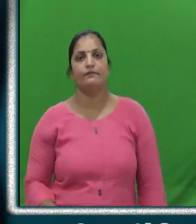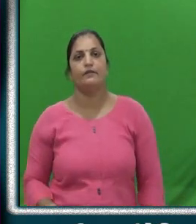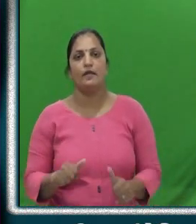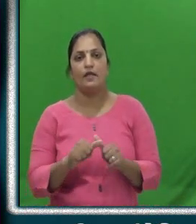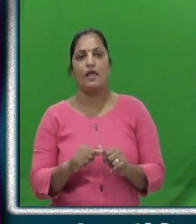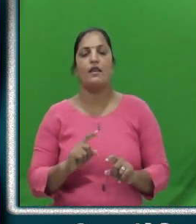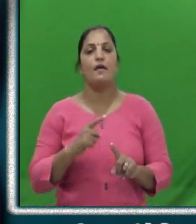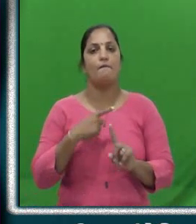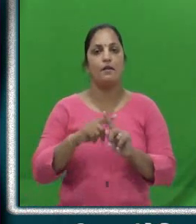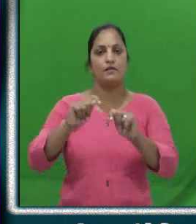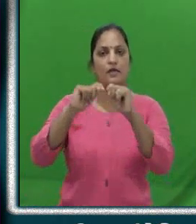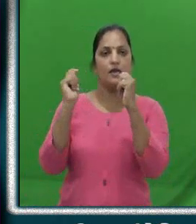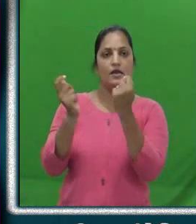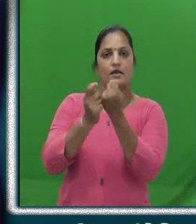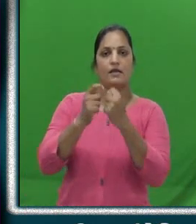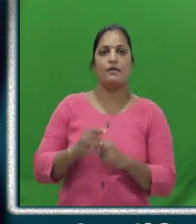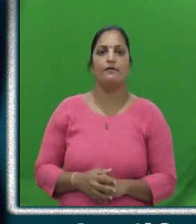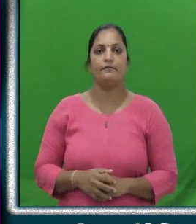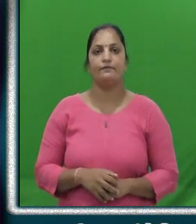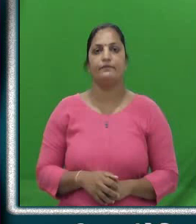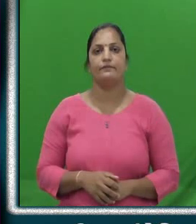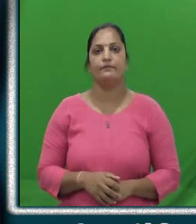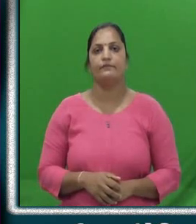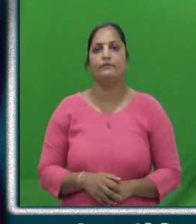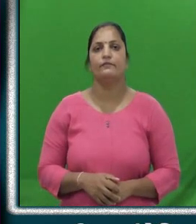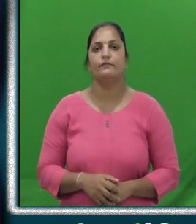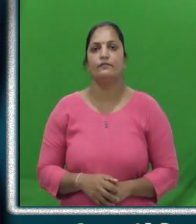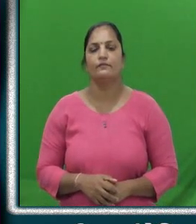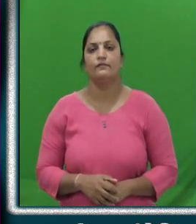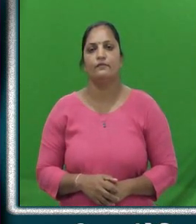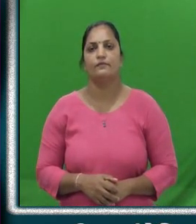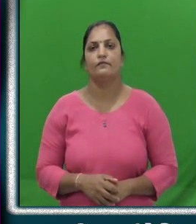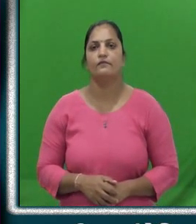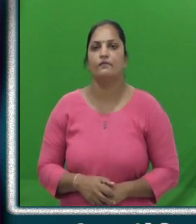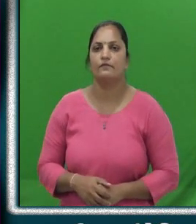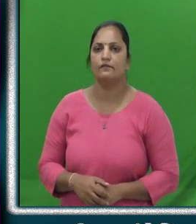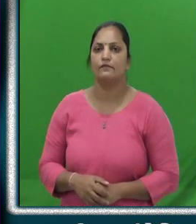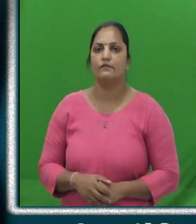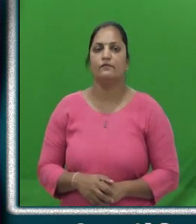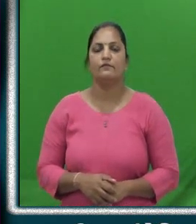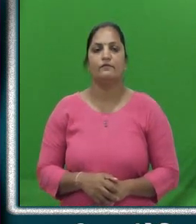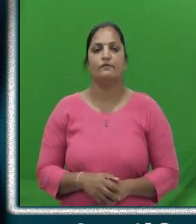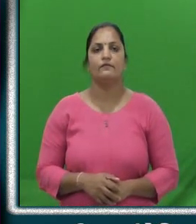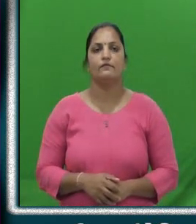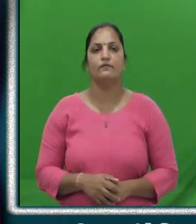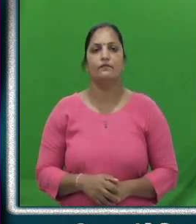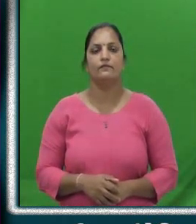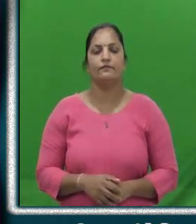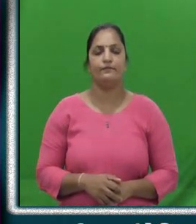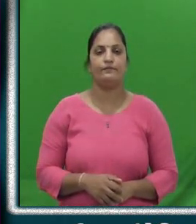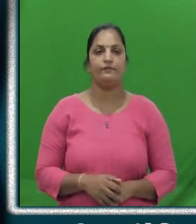आजे अरुण हेज एंड हिज टीम ऑफ वॉलंटियर्स हेव क्लीनेड बीचीज एंड वेरियस वॉटर